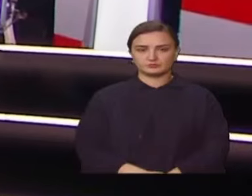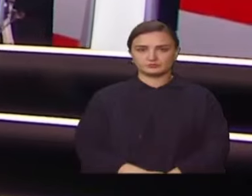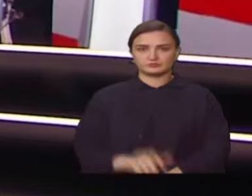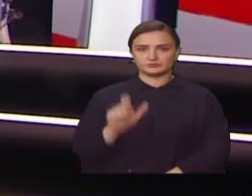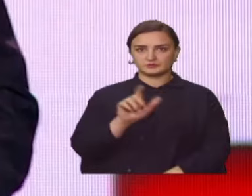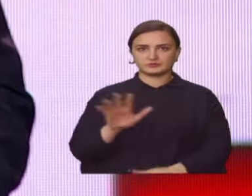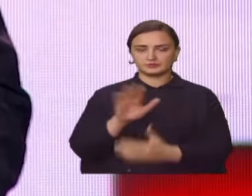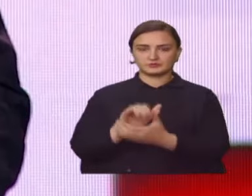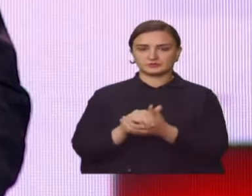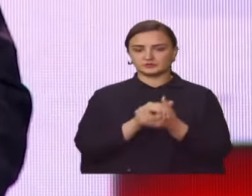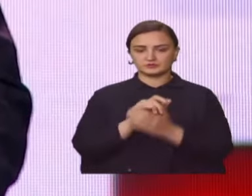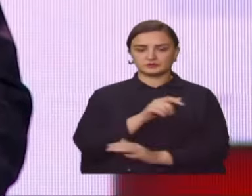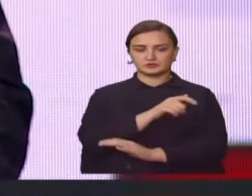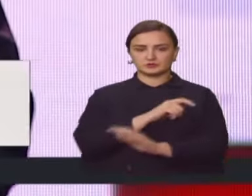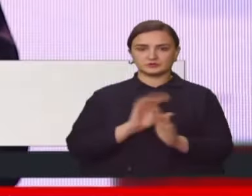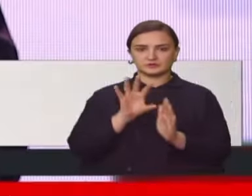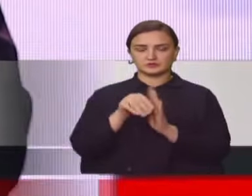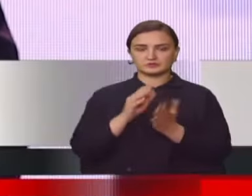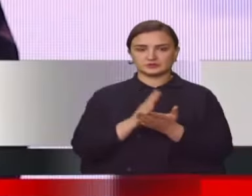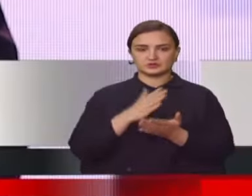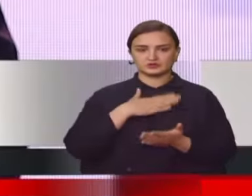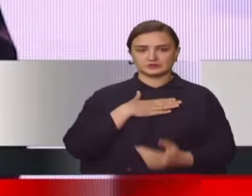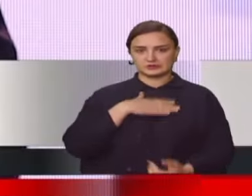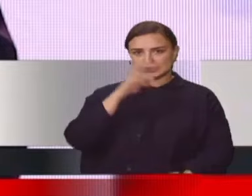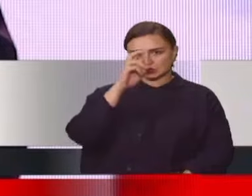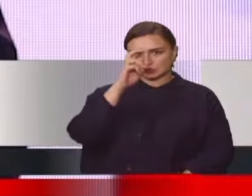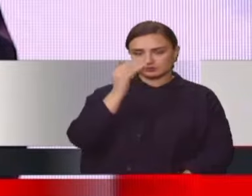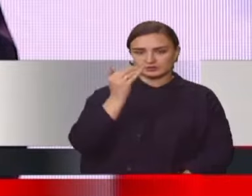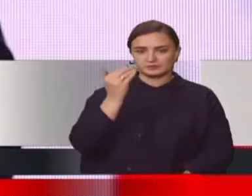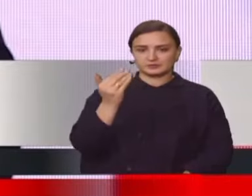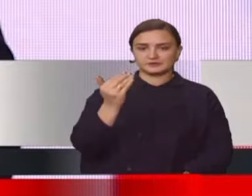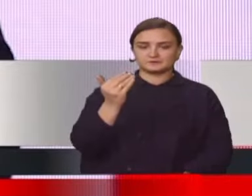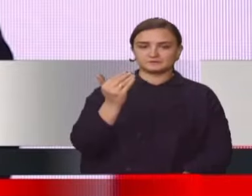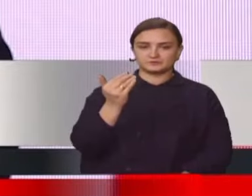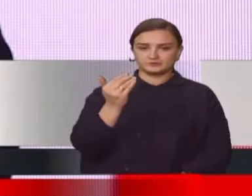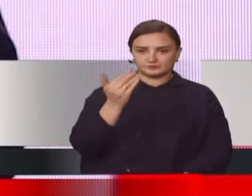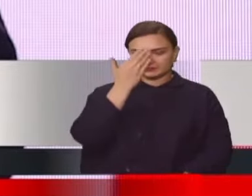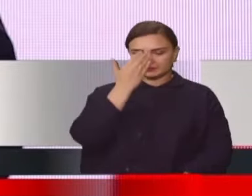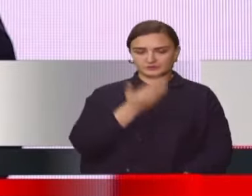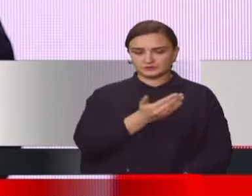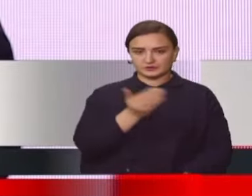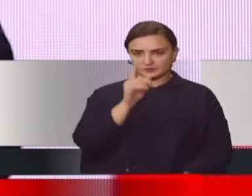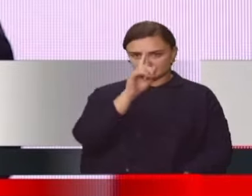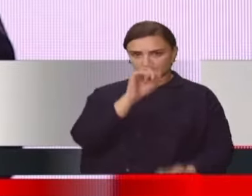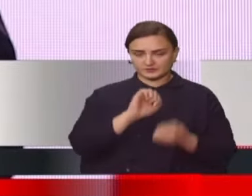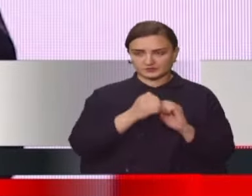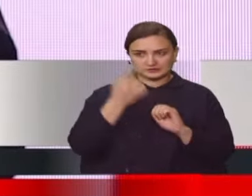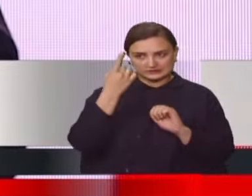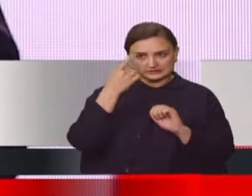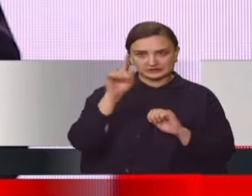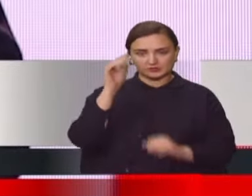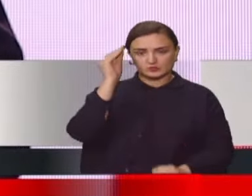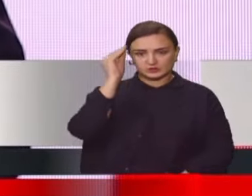ევროკავშირის გაწევრიანება არის ჩვენი ხელისუფლების მიერ საზოგადოებას ახსოვს ინიცირებული